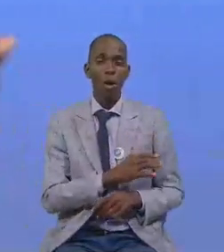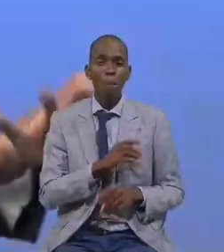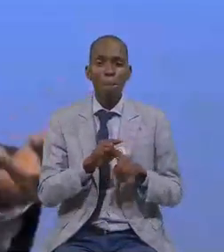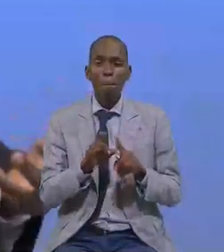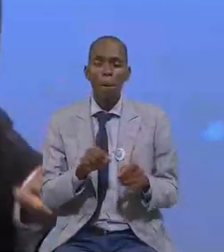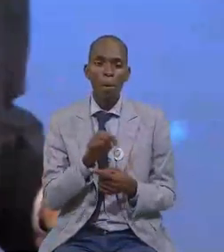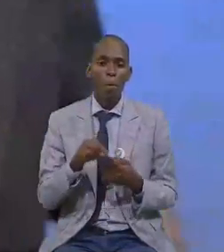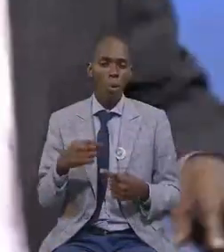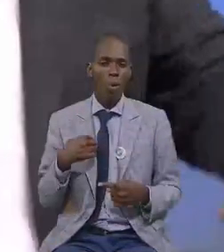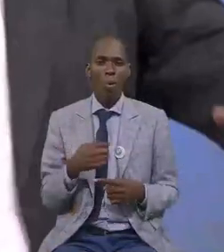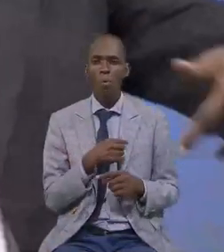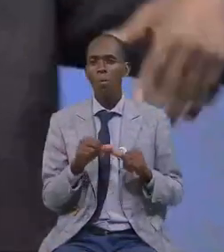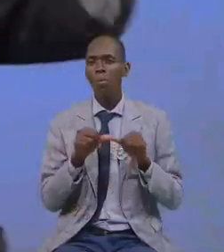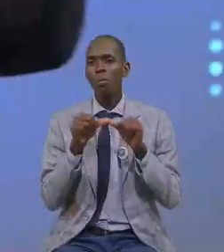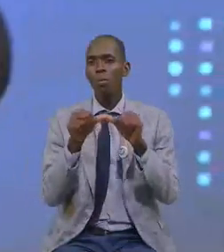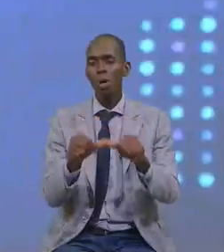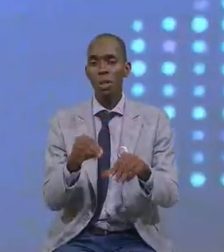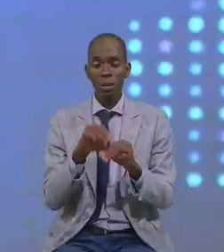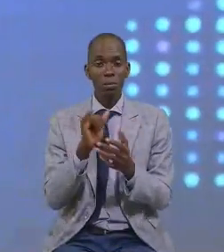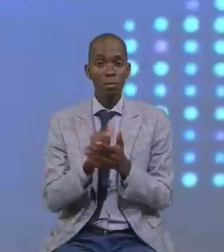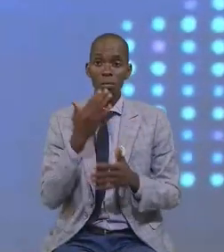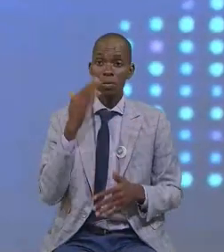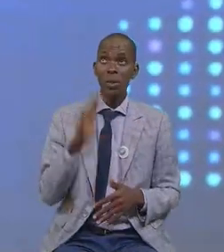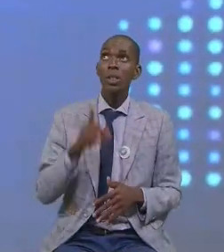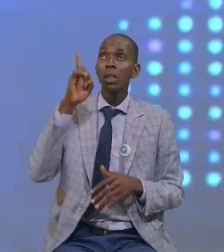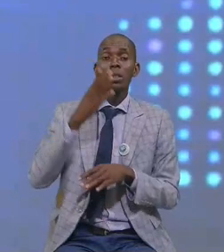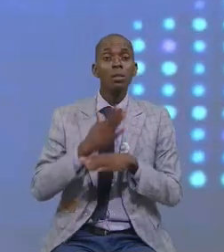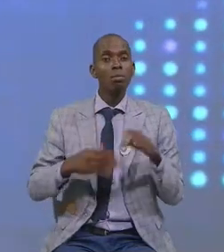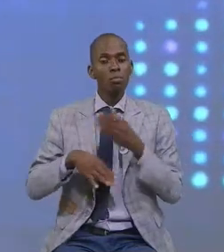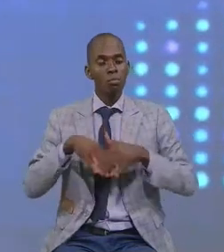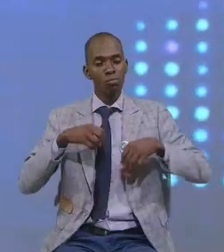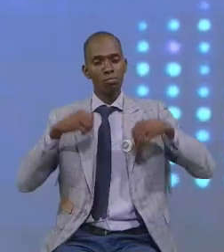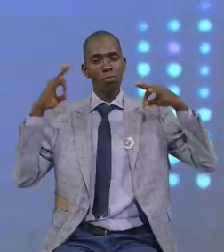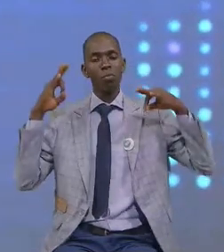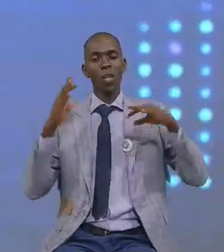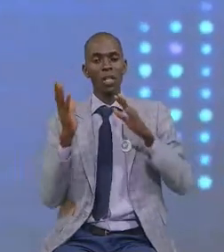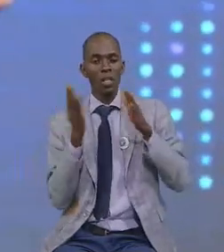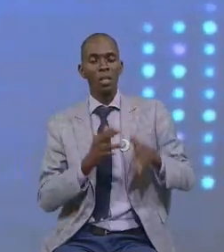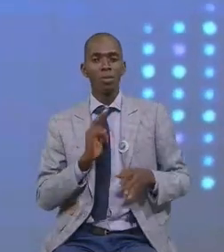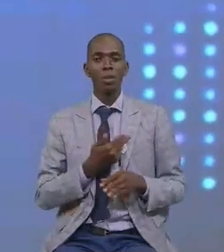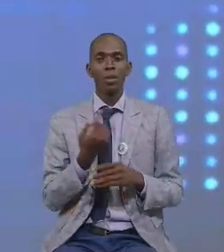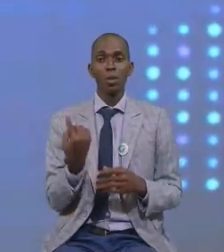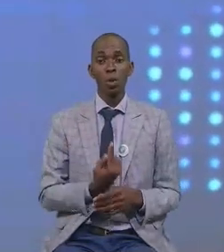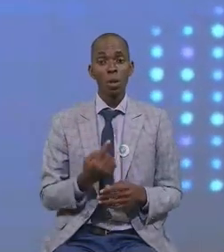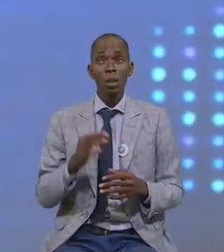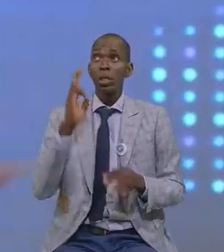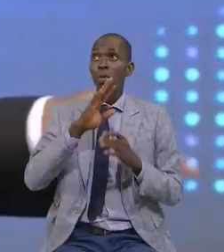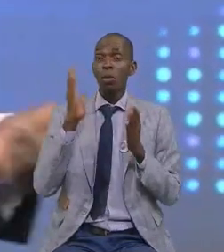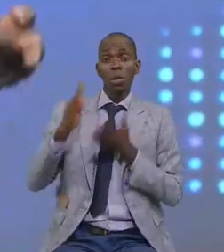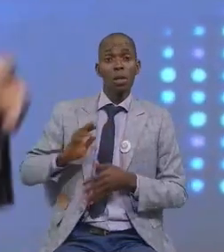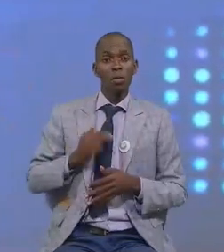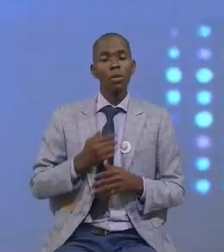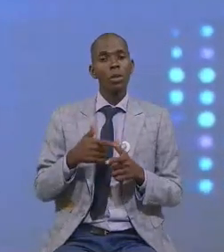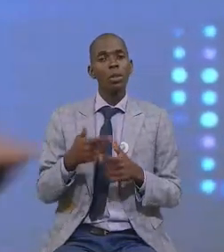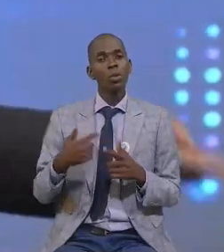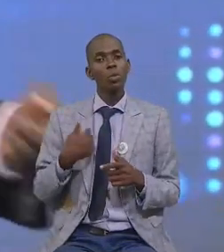Alors, lorsque nous continuons dans le mal, il nous laisse à nous-mêmes. On est vide, il nous laisse à nous-mêmes. On a seulement